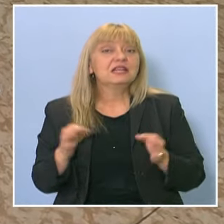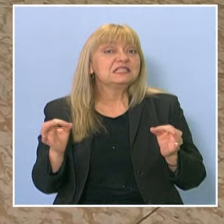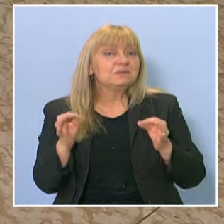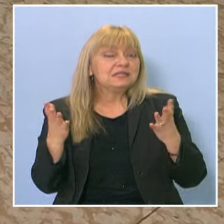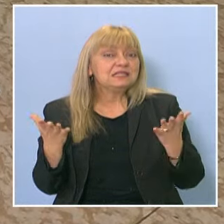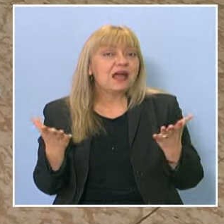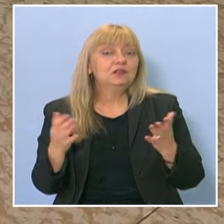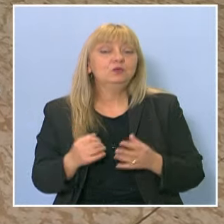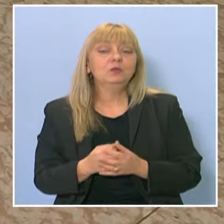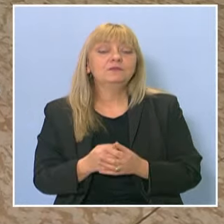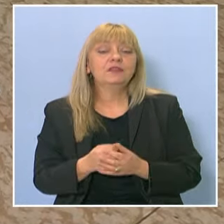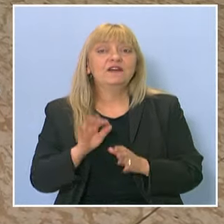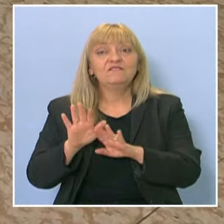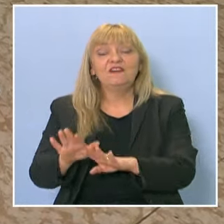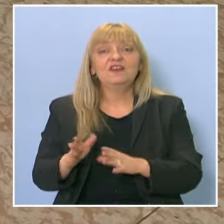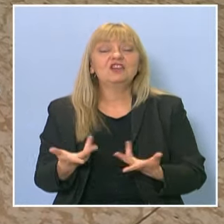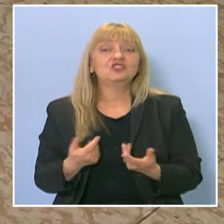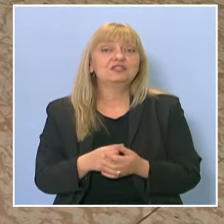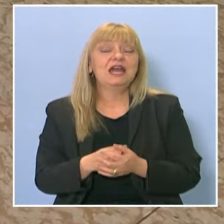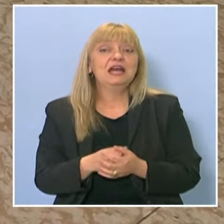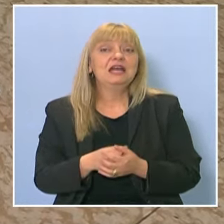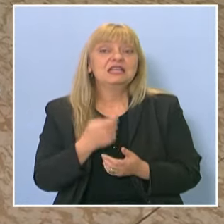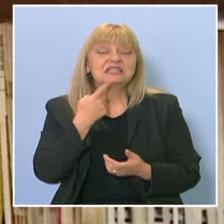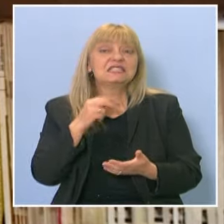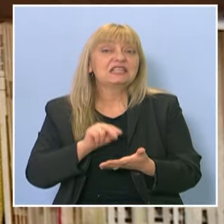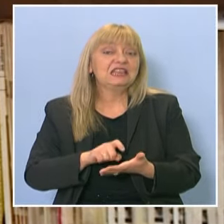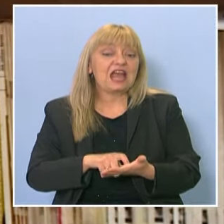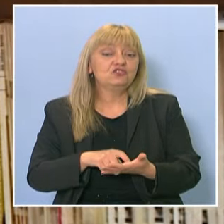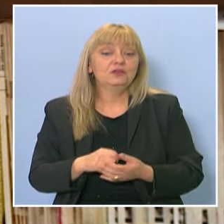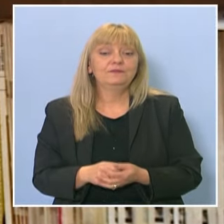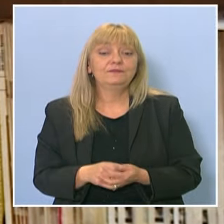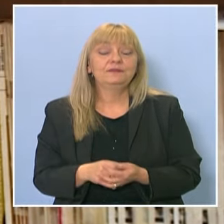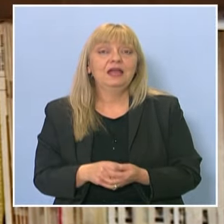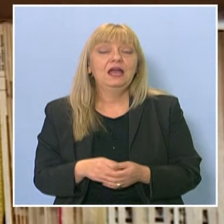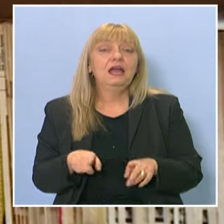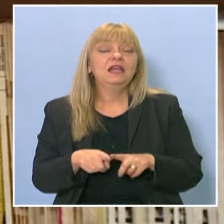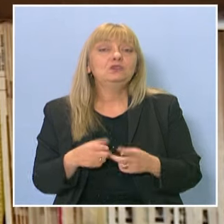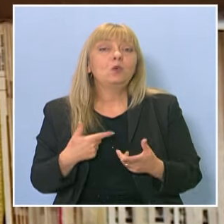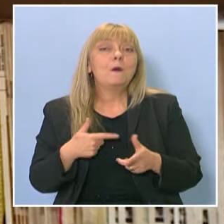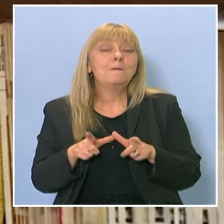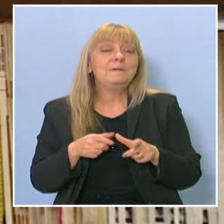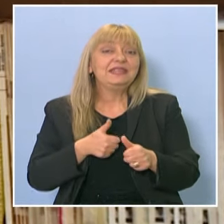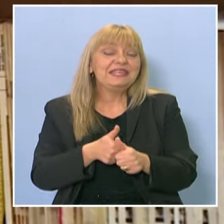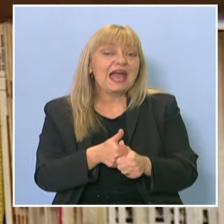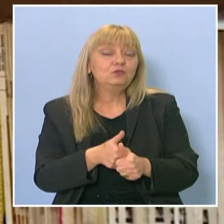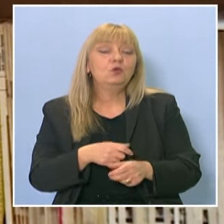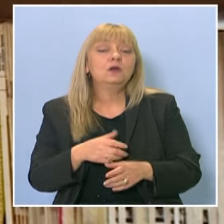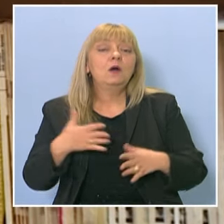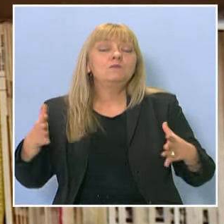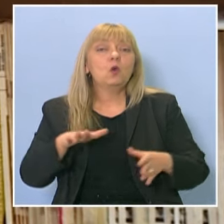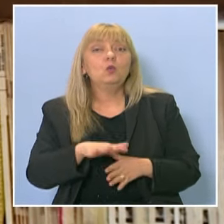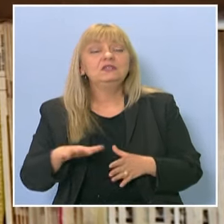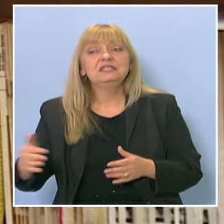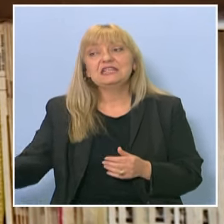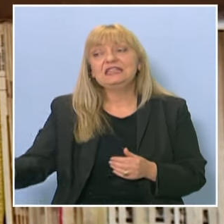специално в вашата роля като неформален медиатор? Като неформален медиатор, много от децата идват,